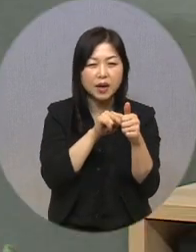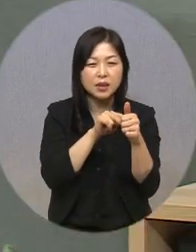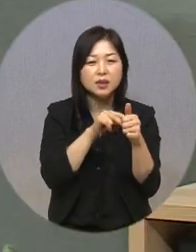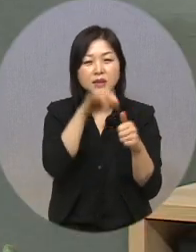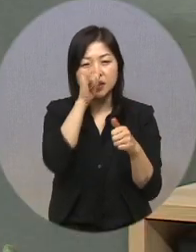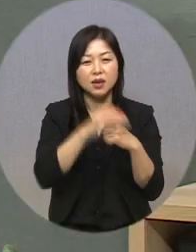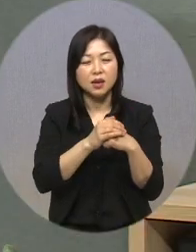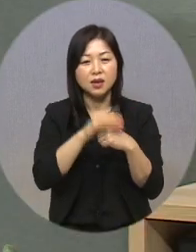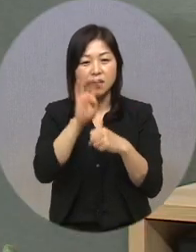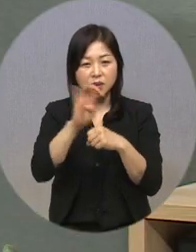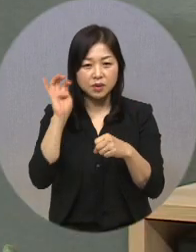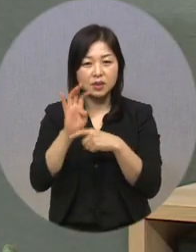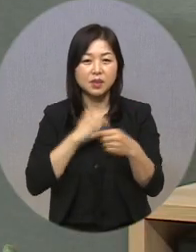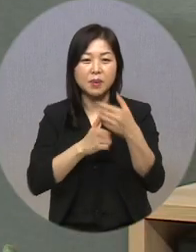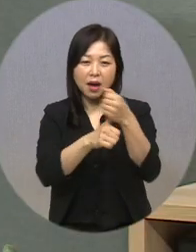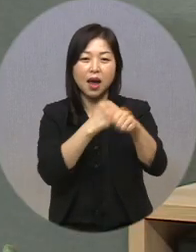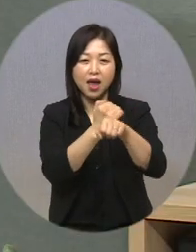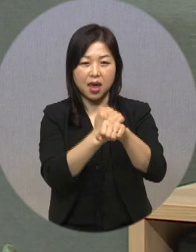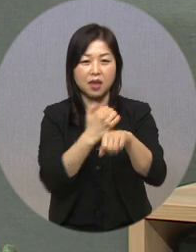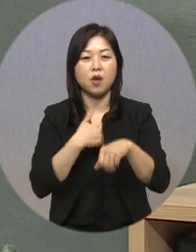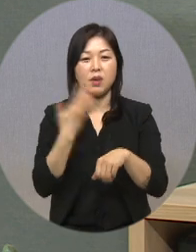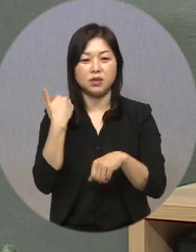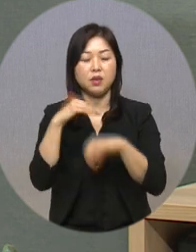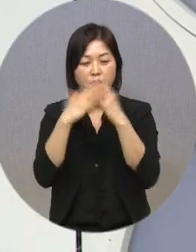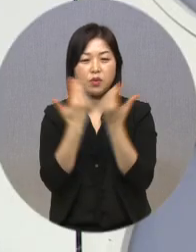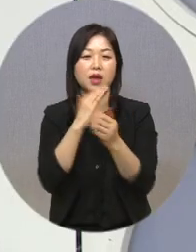잡아라. 아니 얼마 전에 다 끝났습니다. 네.